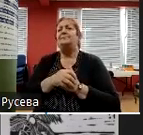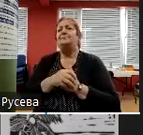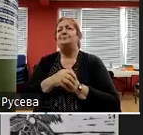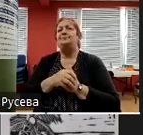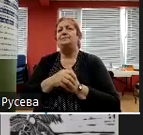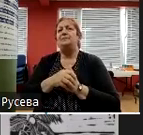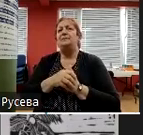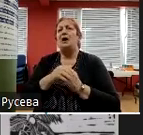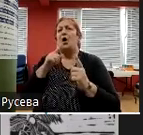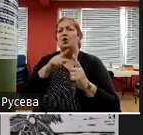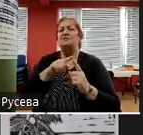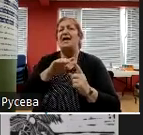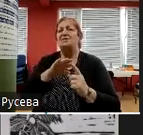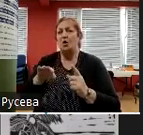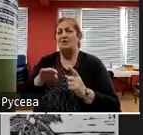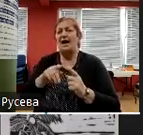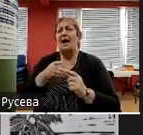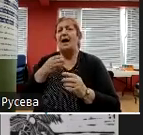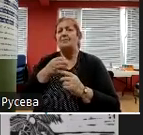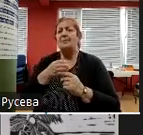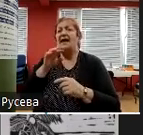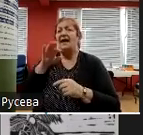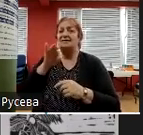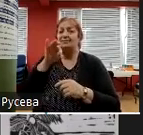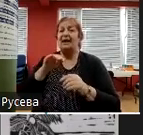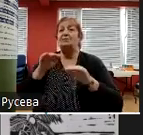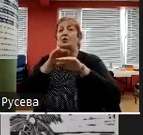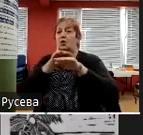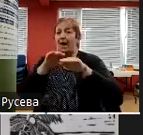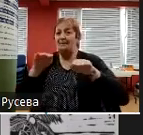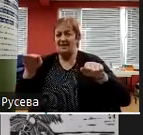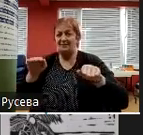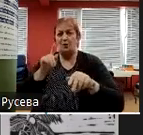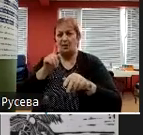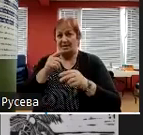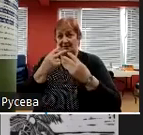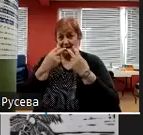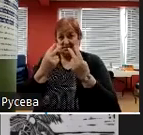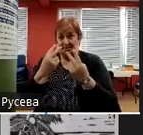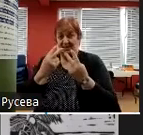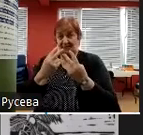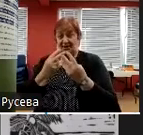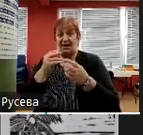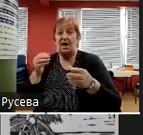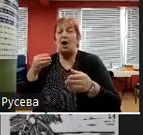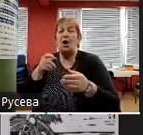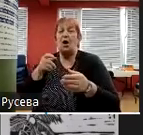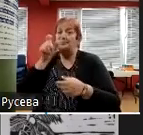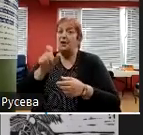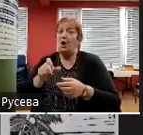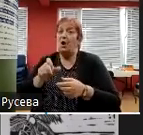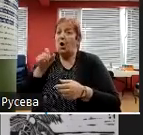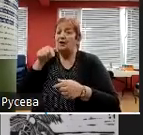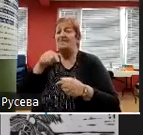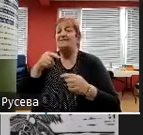Освен това, при избирането на платформата трябва да се вземе предвид и участниците в